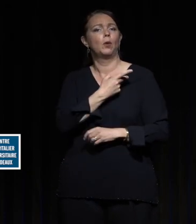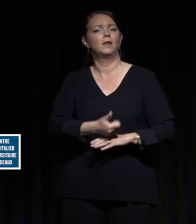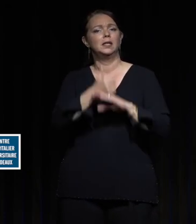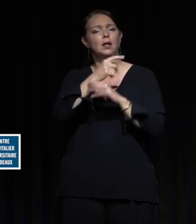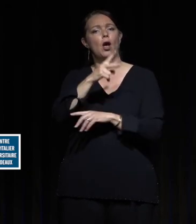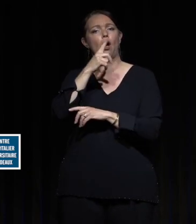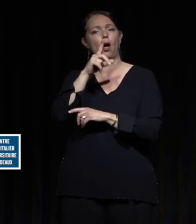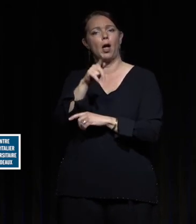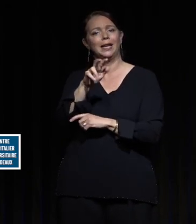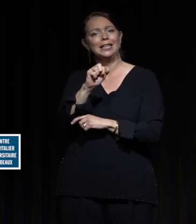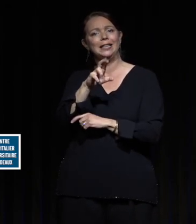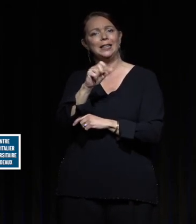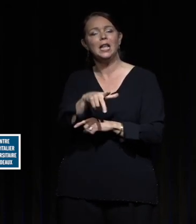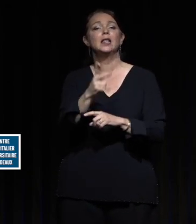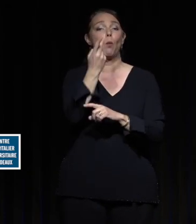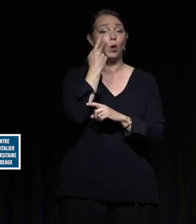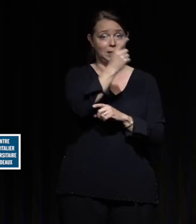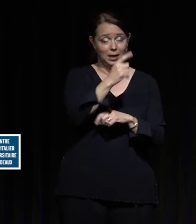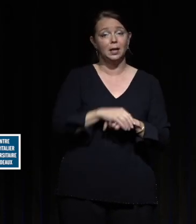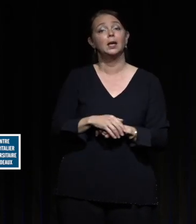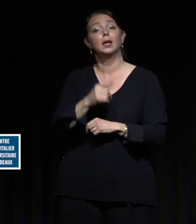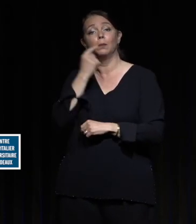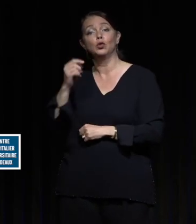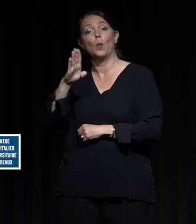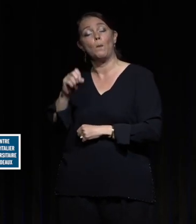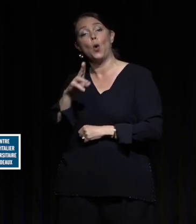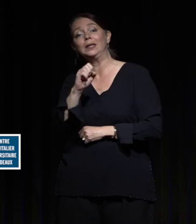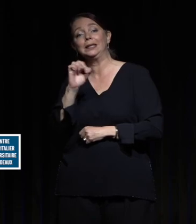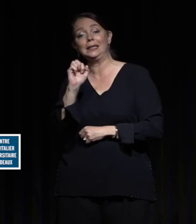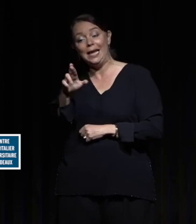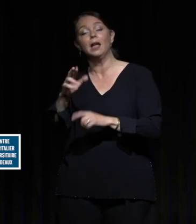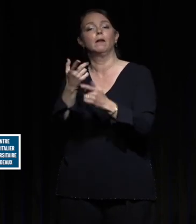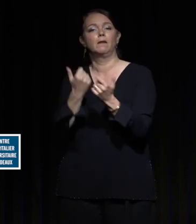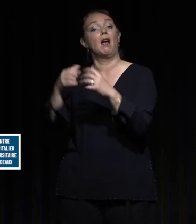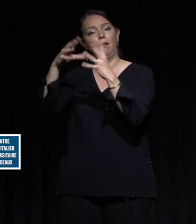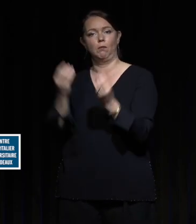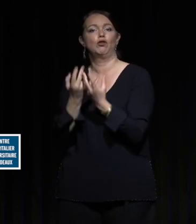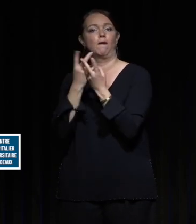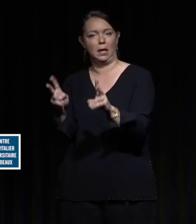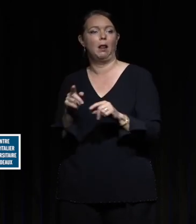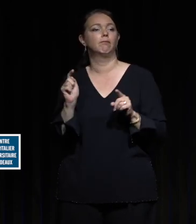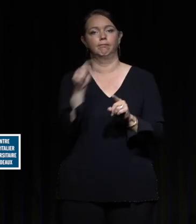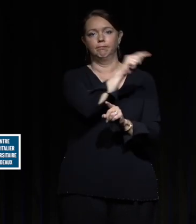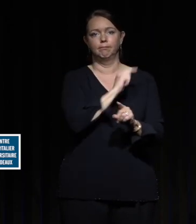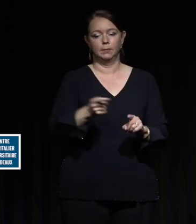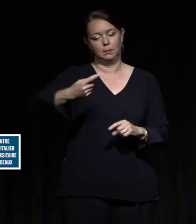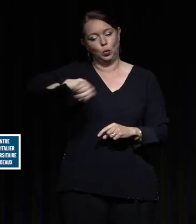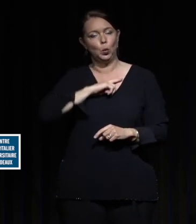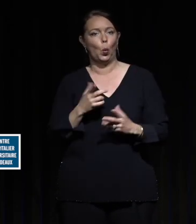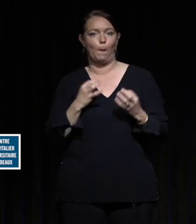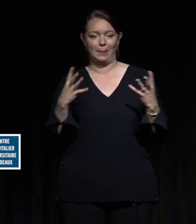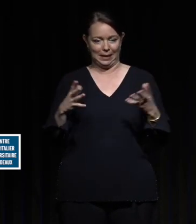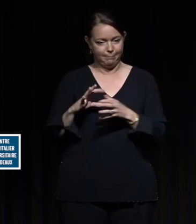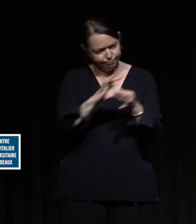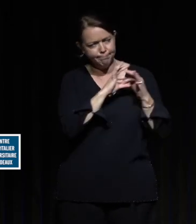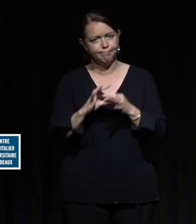Fritel de Poitiers et le professeur Tristan Gauthier de Limoges, on fait partie de la cheville ouvrière qui